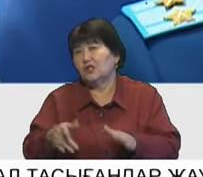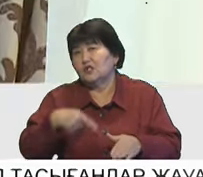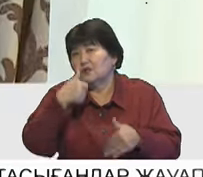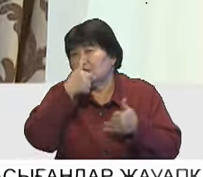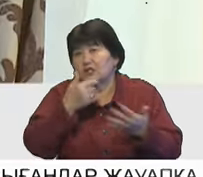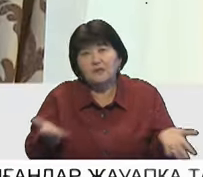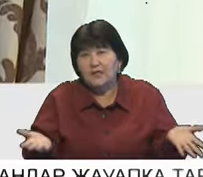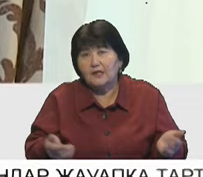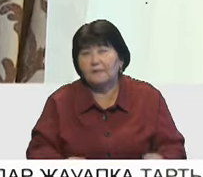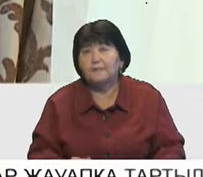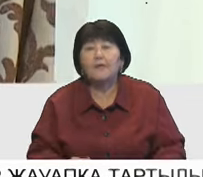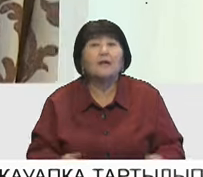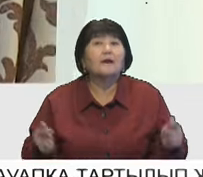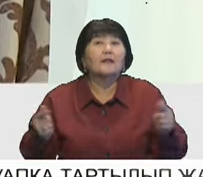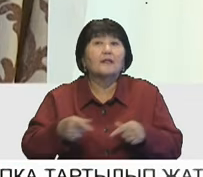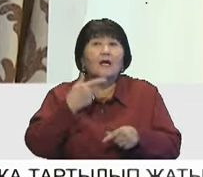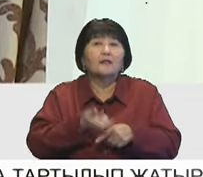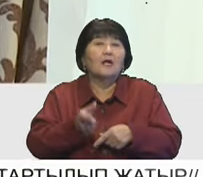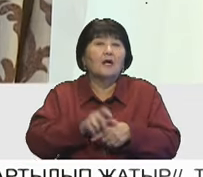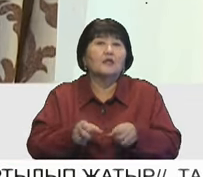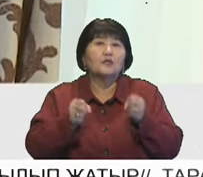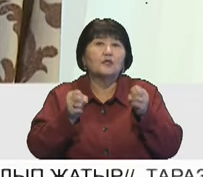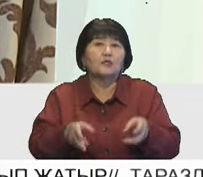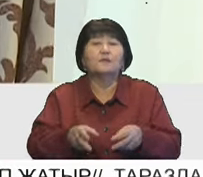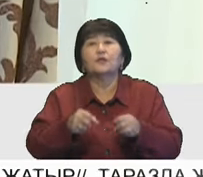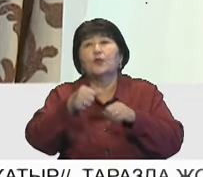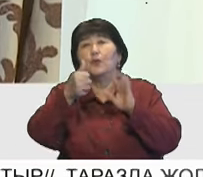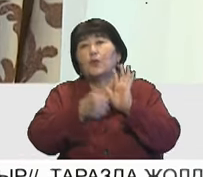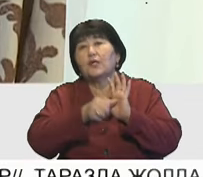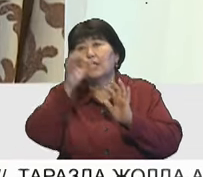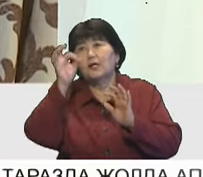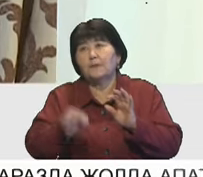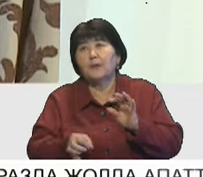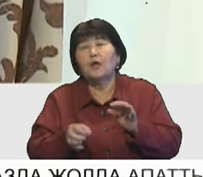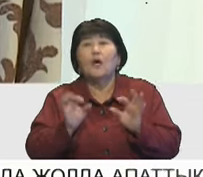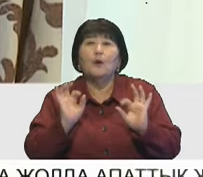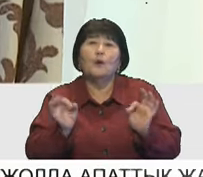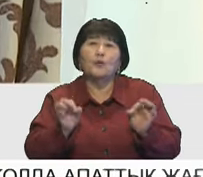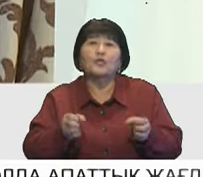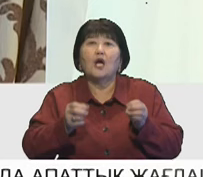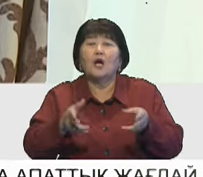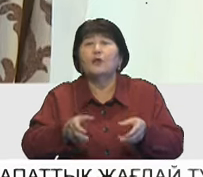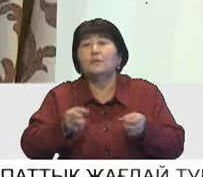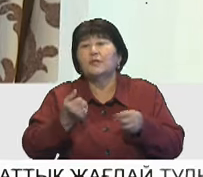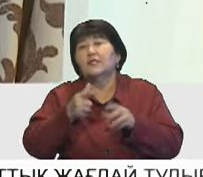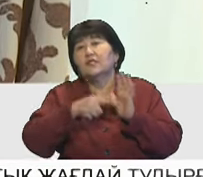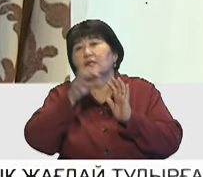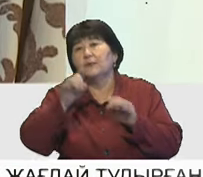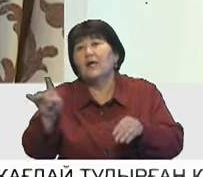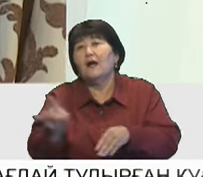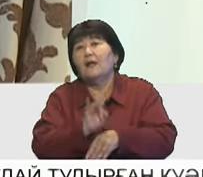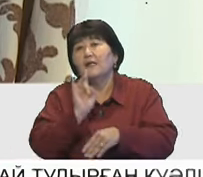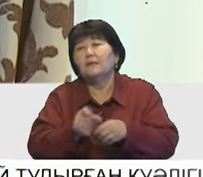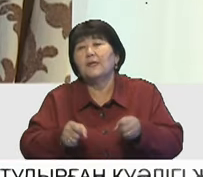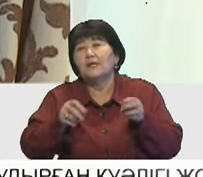келмейді. Нақты айтқанда аса ауыр қылмыстар 16%-ға, онша ауыр емес қылмыстар 7%-ға, алаяқтық